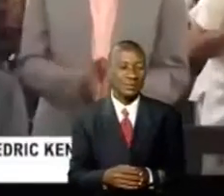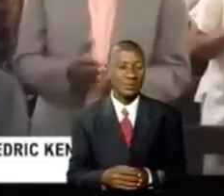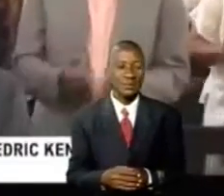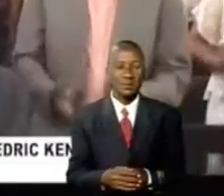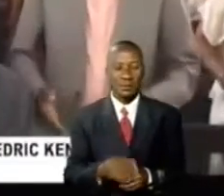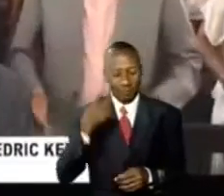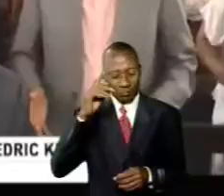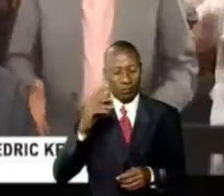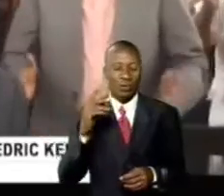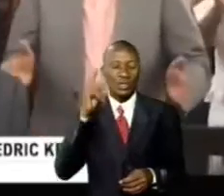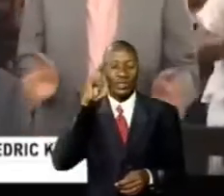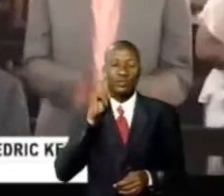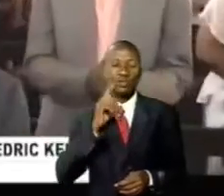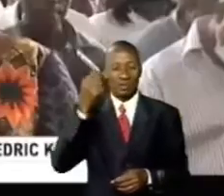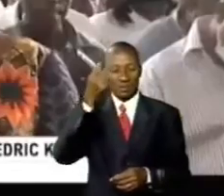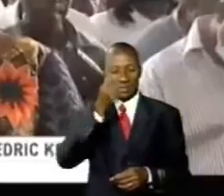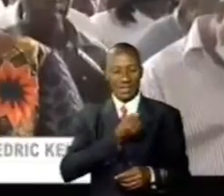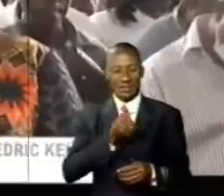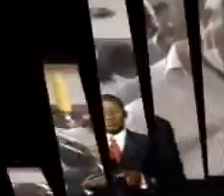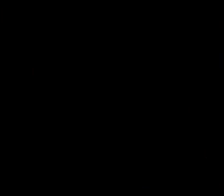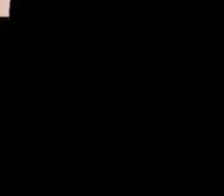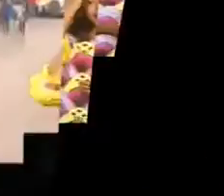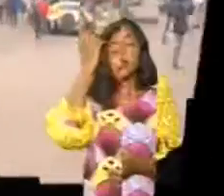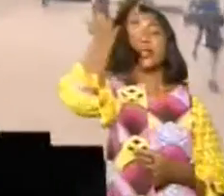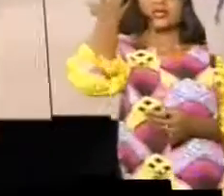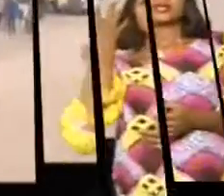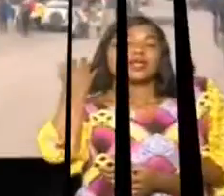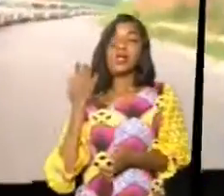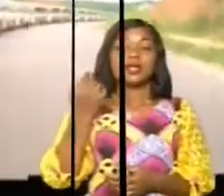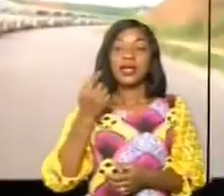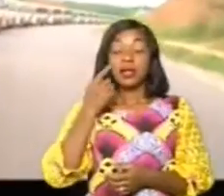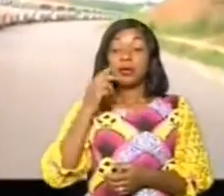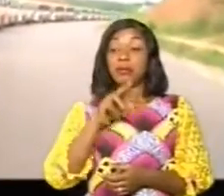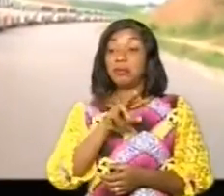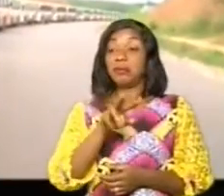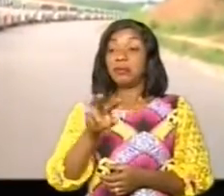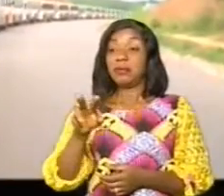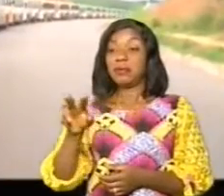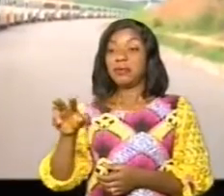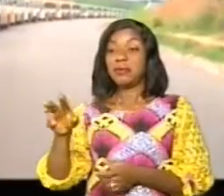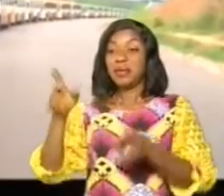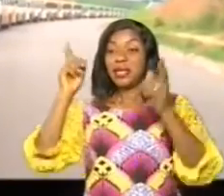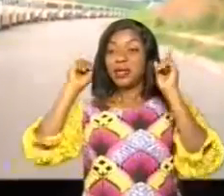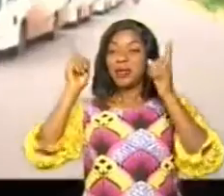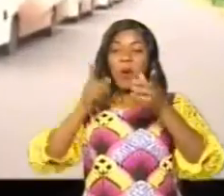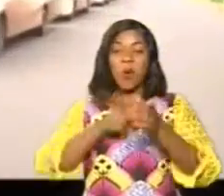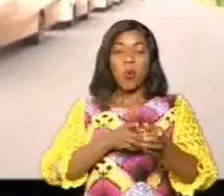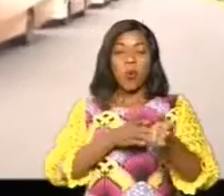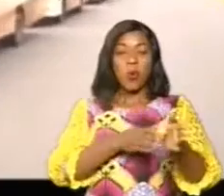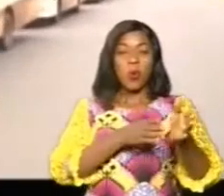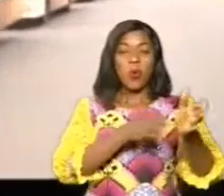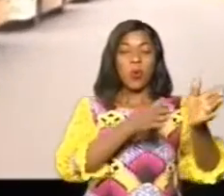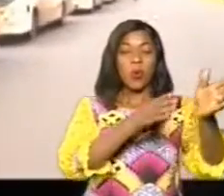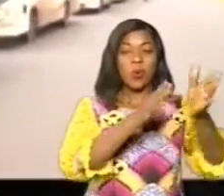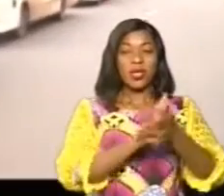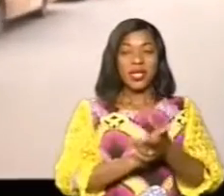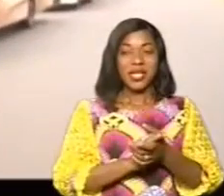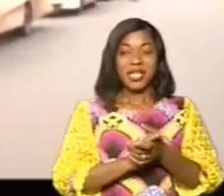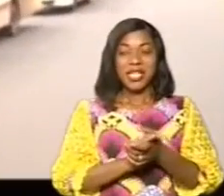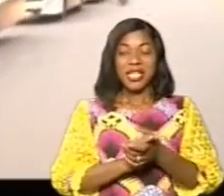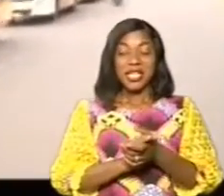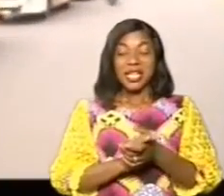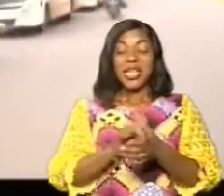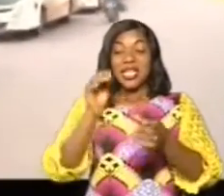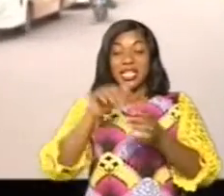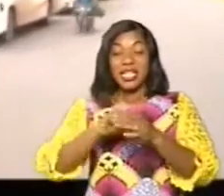Marie-Clémentine Anwarit Nengapeta, en la paroisse Saint-Gabriel, alignée le long de la route nationale numéro 1, Kinshasa-Matadi.